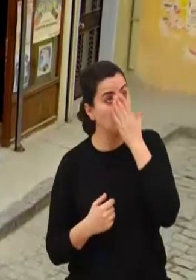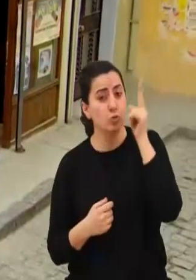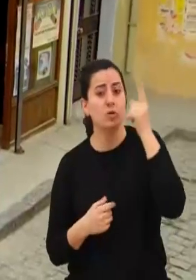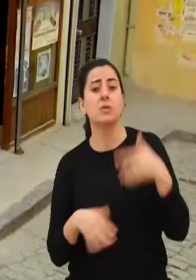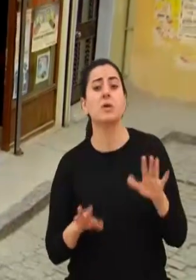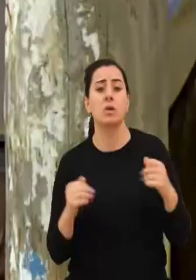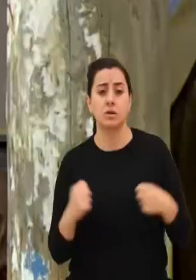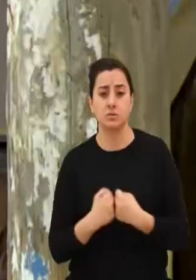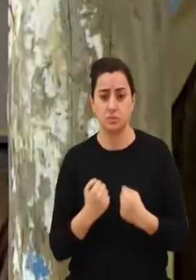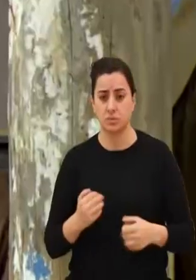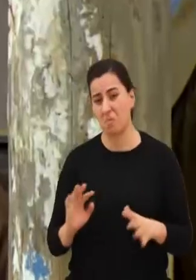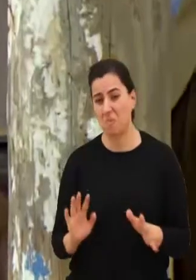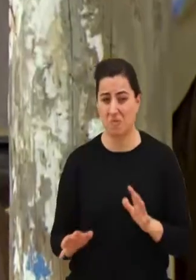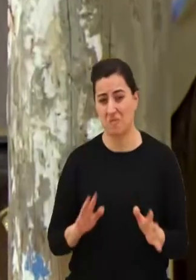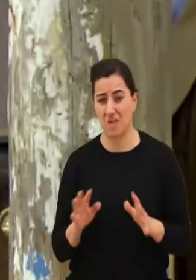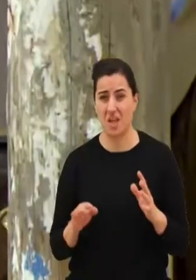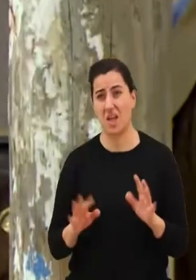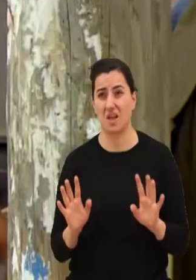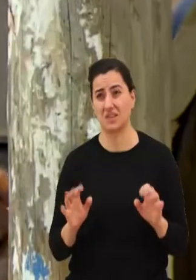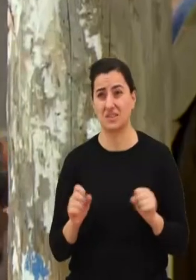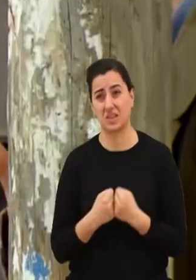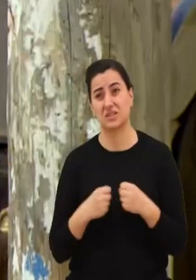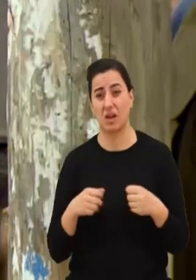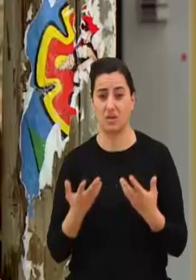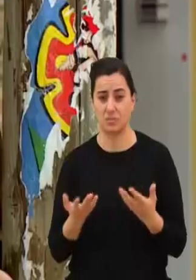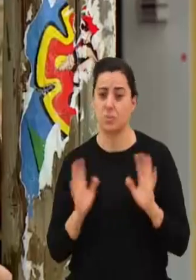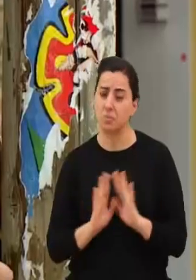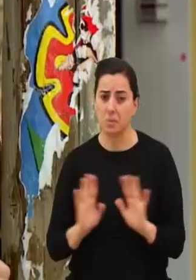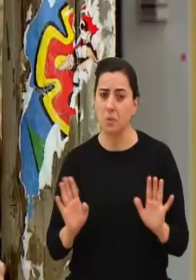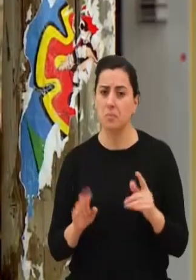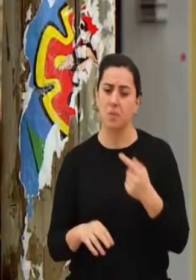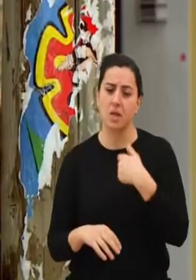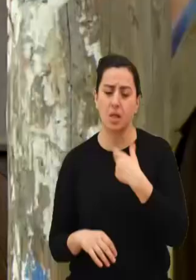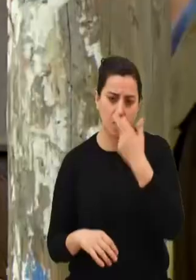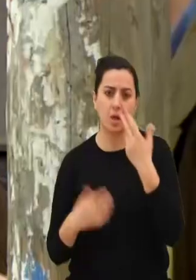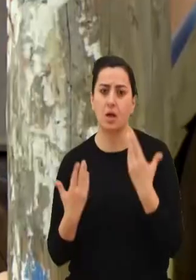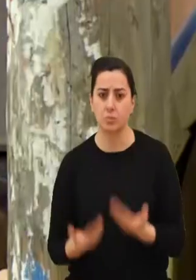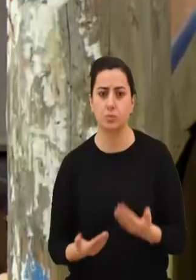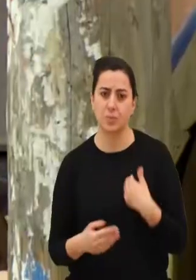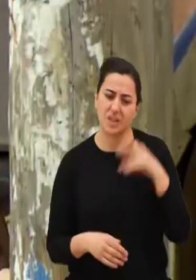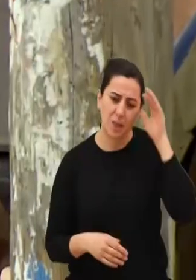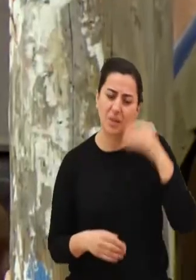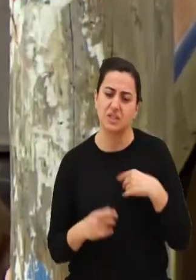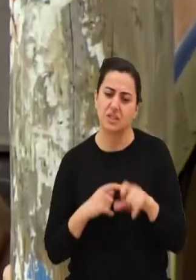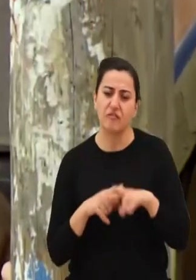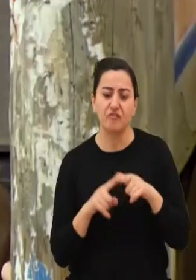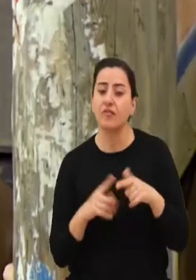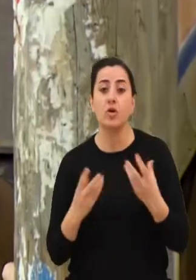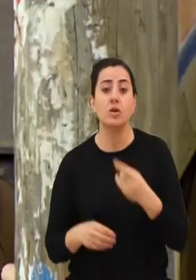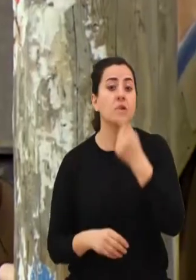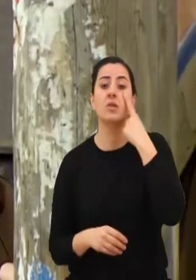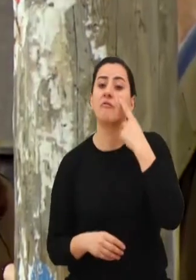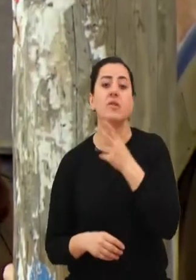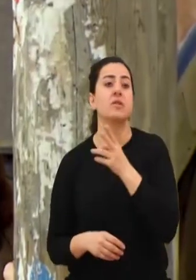abi. Kasıt yok. Ha kasıt yokmuş. Tamam beni kandırdın. Ben safam ya bekçiyim kanım. Devleti